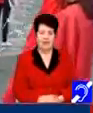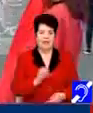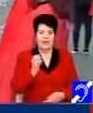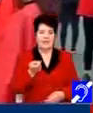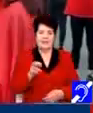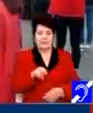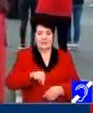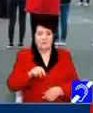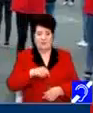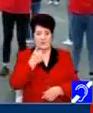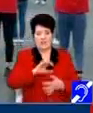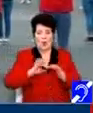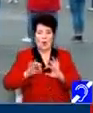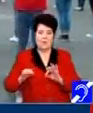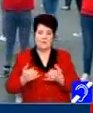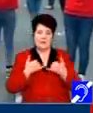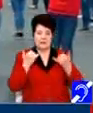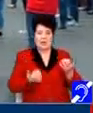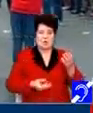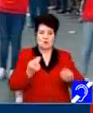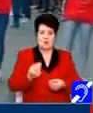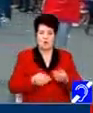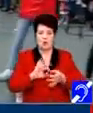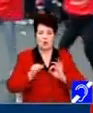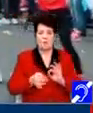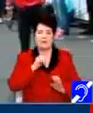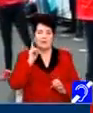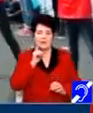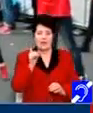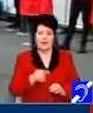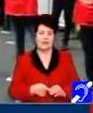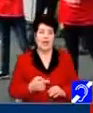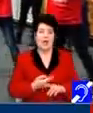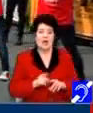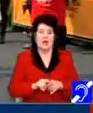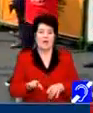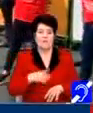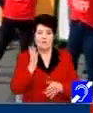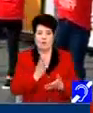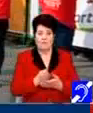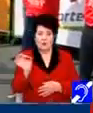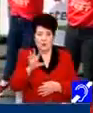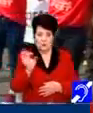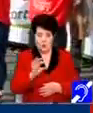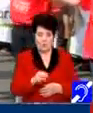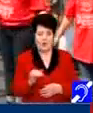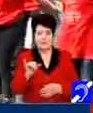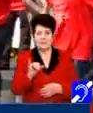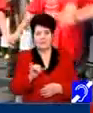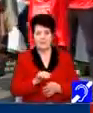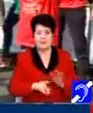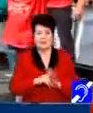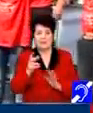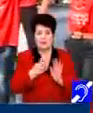Ediția din acest an a Olympic Fest este dedicată Jocurilor Olimpice de Tineret din Buenos Aires, care vor avea loc în octombrie. Sâmbătă, începând cu